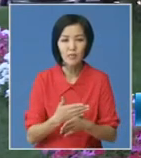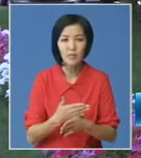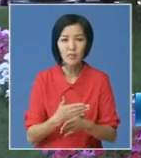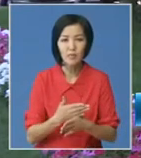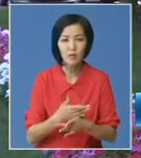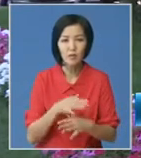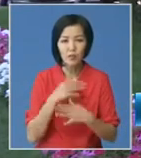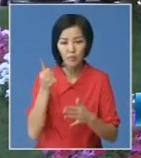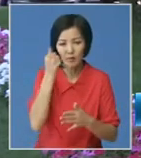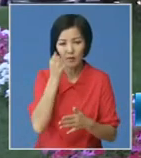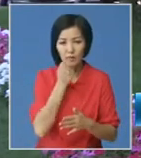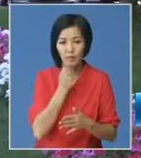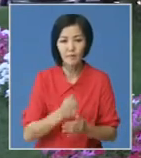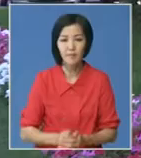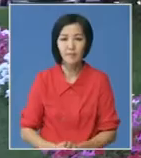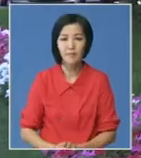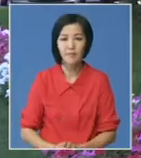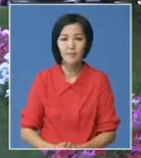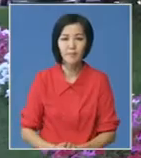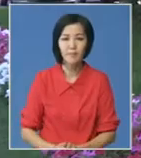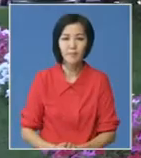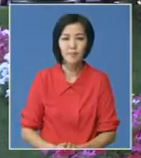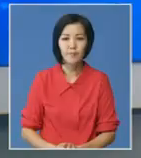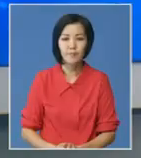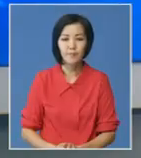Соған көп-көп рахметімді айтқым келеді өзімнен, өз атымнан.